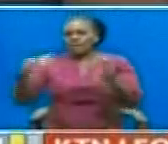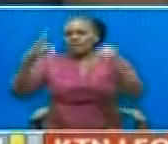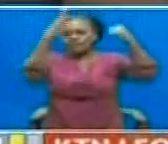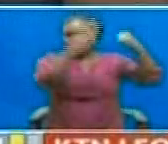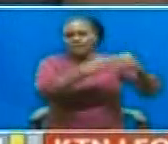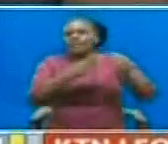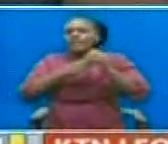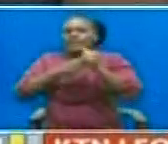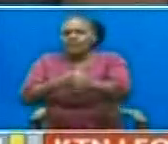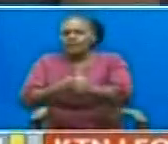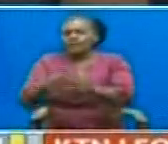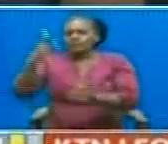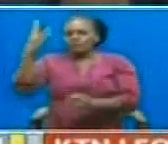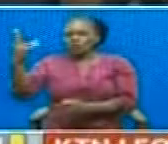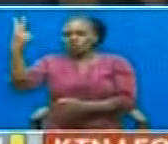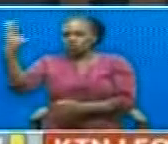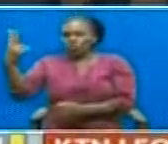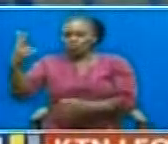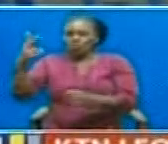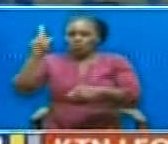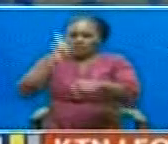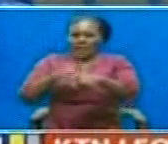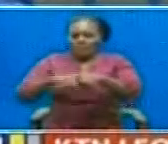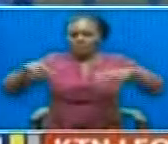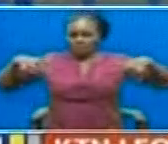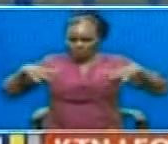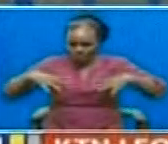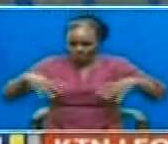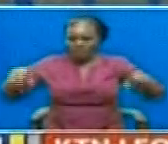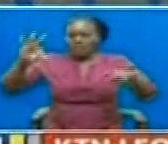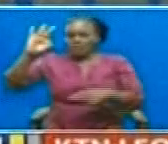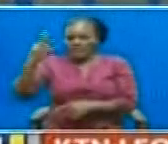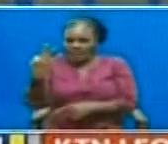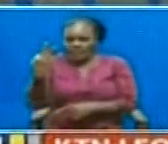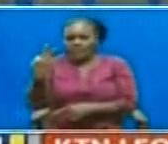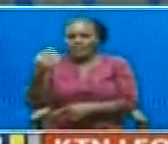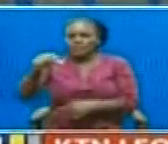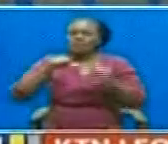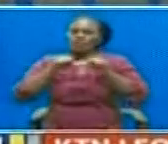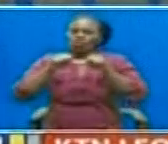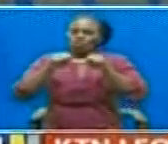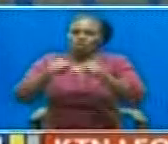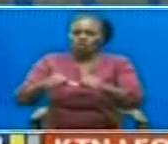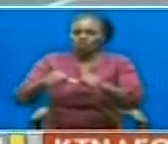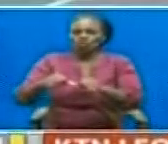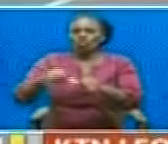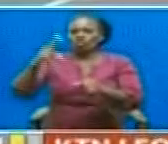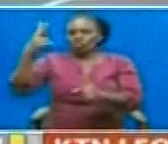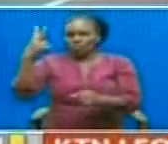kushikilia uongozi wa 42-14 kuelekea mapumzikoni. Katika robo ya tatu Flames walizidi na mashambulizi na wakafunga